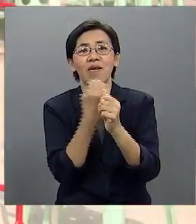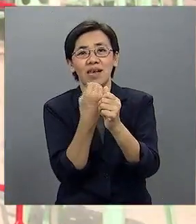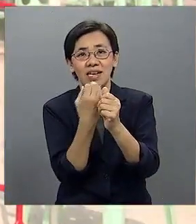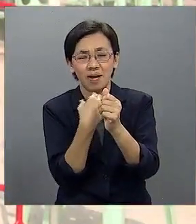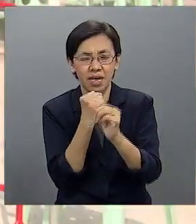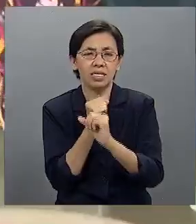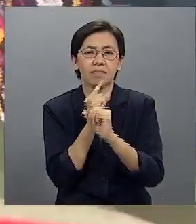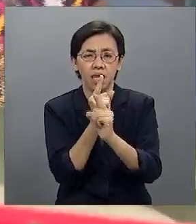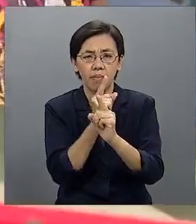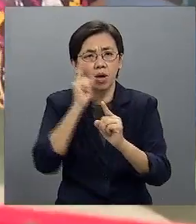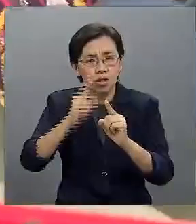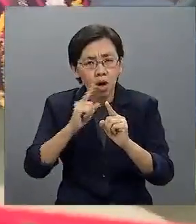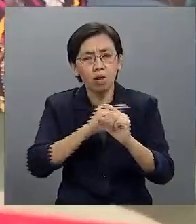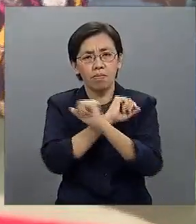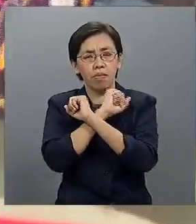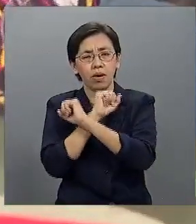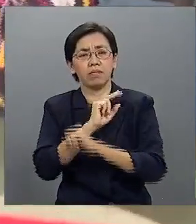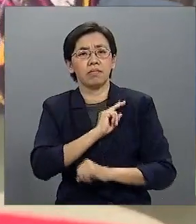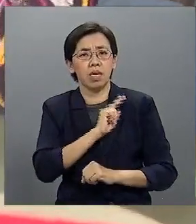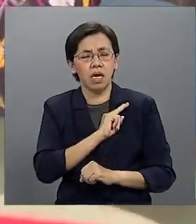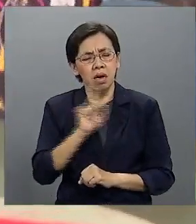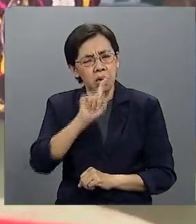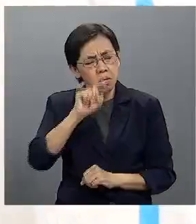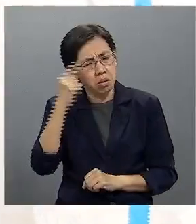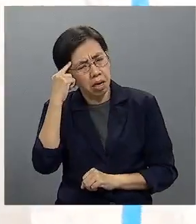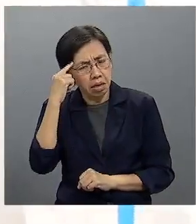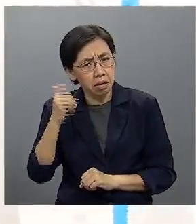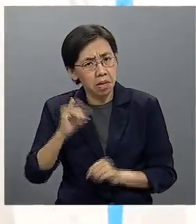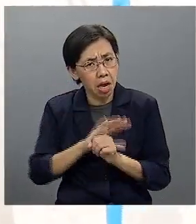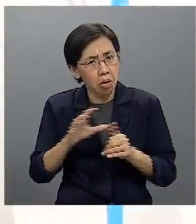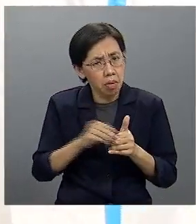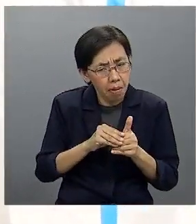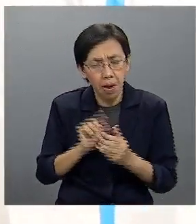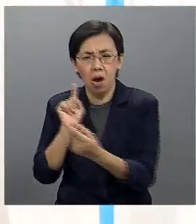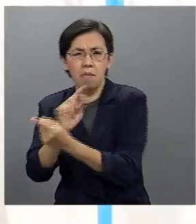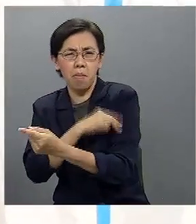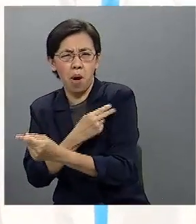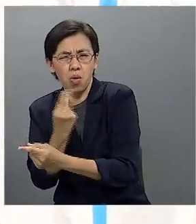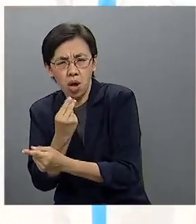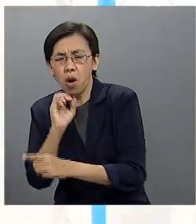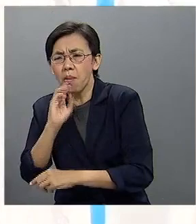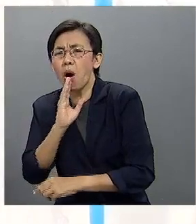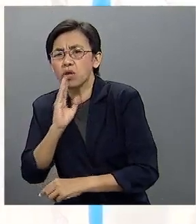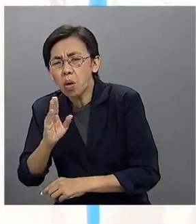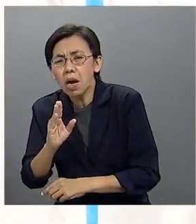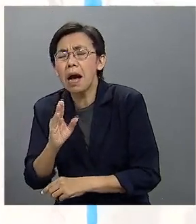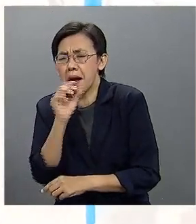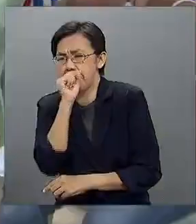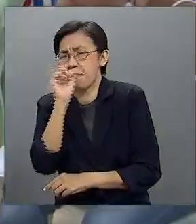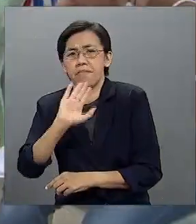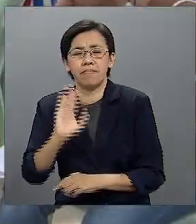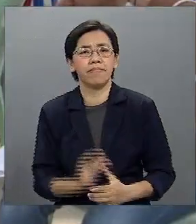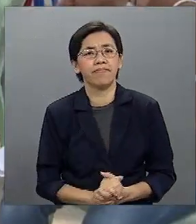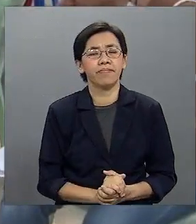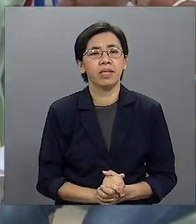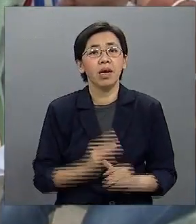หากมีอาการเข้าข่ายให้พบแพทย์ทันทีค่ะและขอให้ข้อมูลที่ตรงไปตรงมากับเจ้าหน้าที่ด้วยค่ะสำหรับสถานการณ์ผู้ติดเชื้อโควิด-19 ล่า